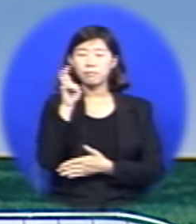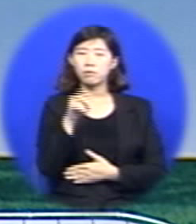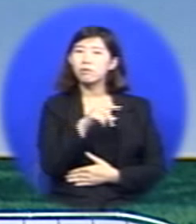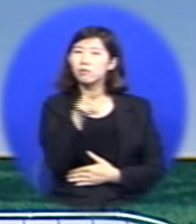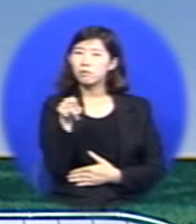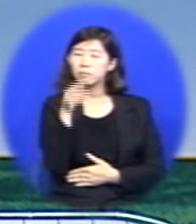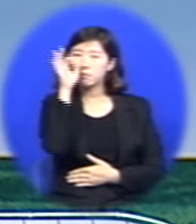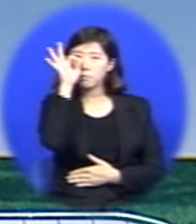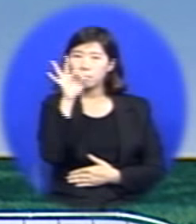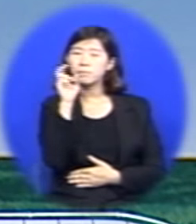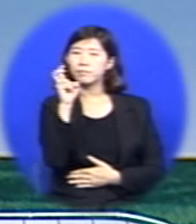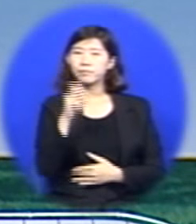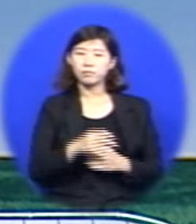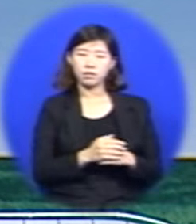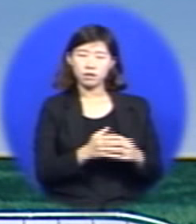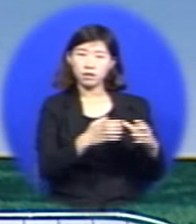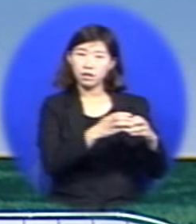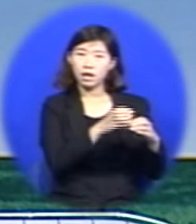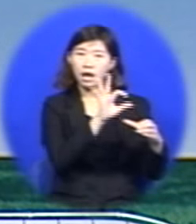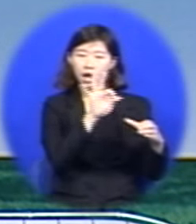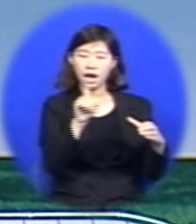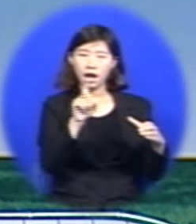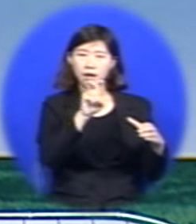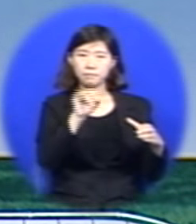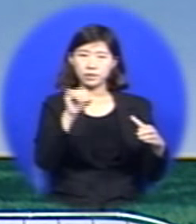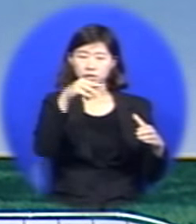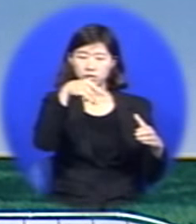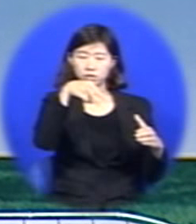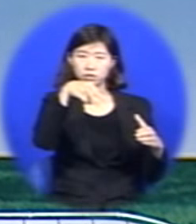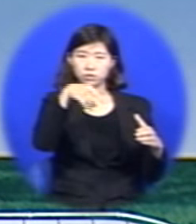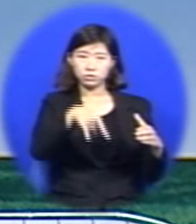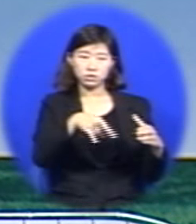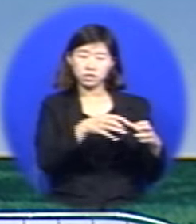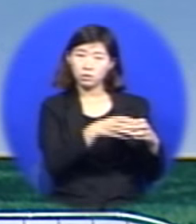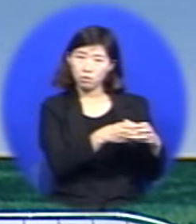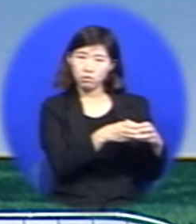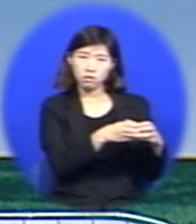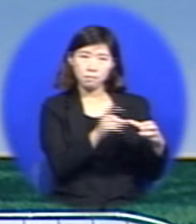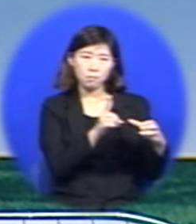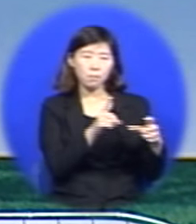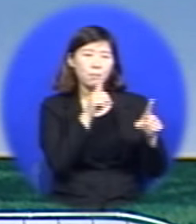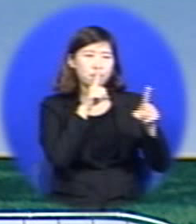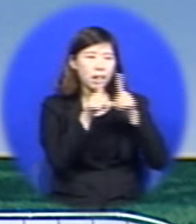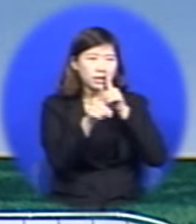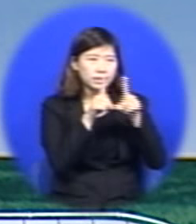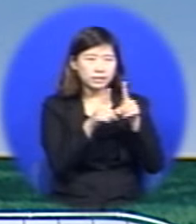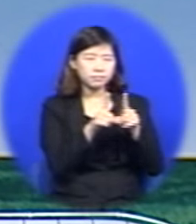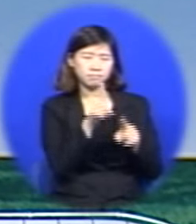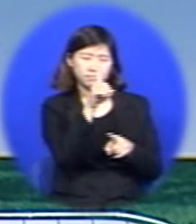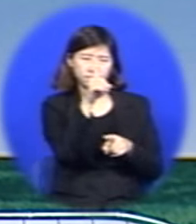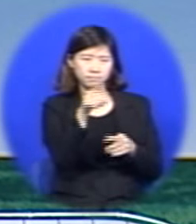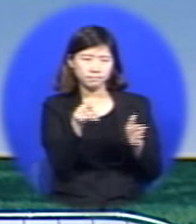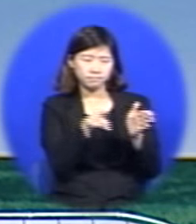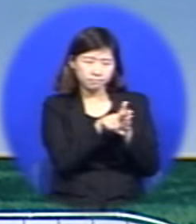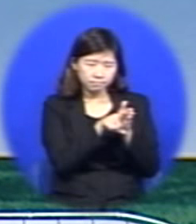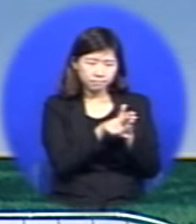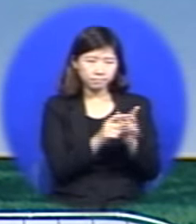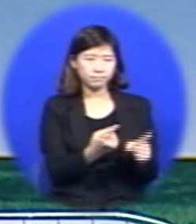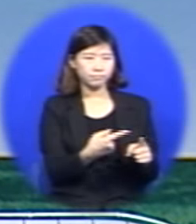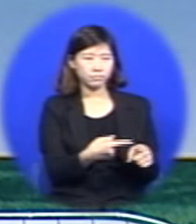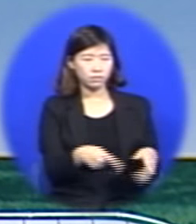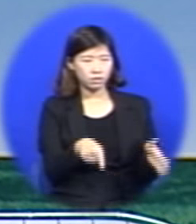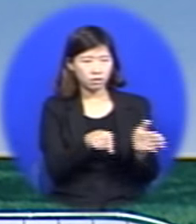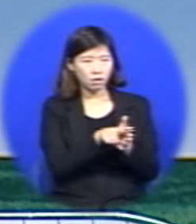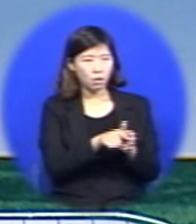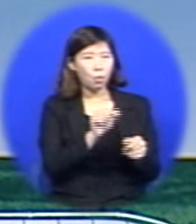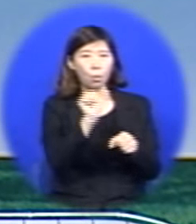겁니다. 이 아미시 공동체는 오직 한 가지 말씀을 지키려고 500년 동안 공동체를 이루고 사는 겁니다.